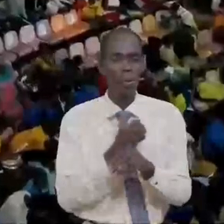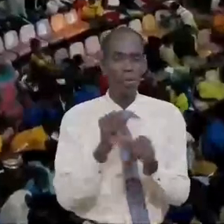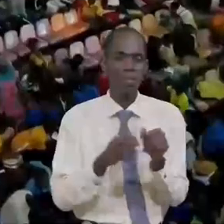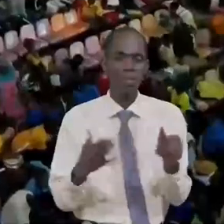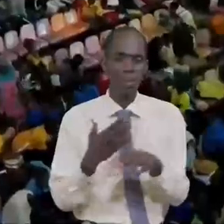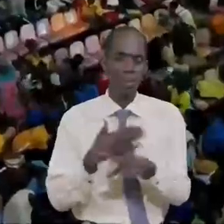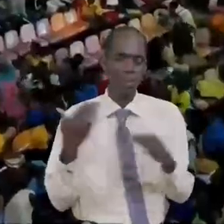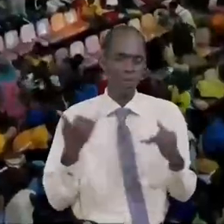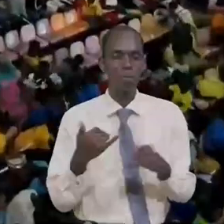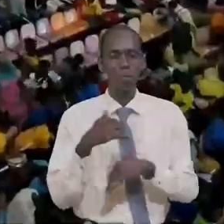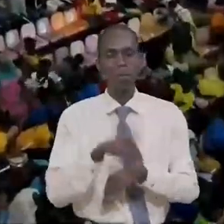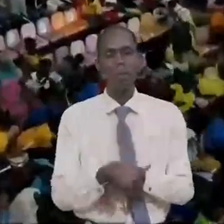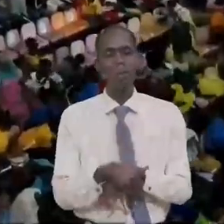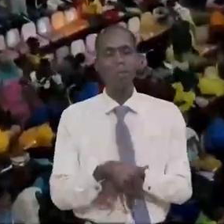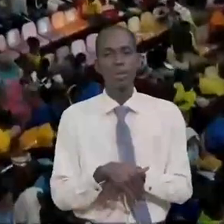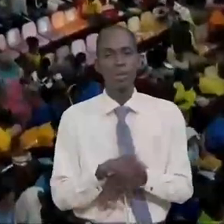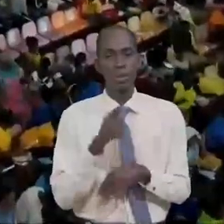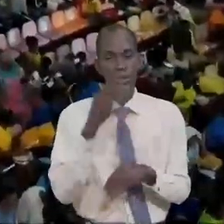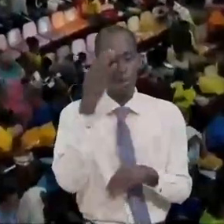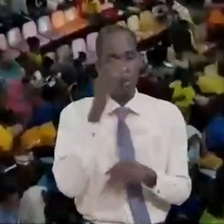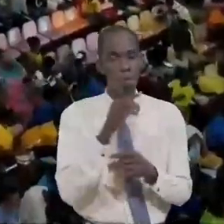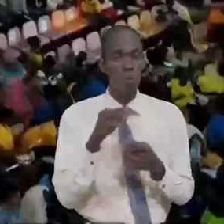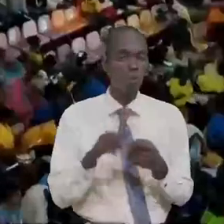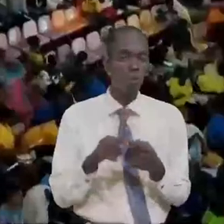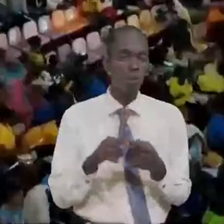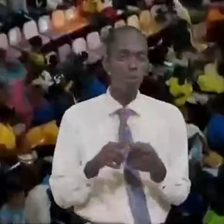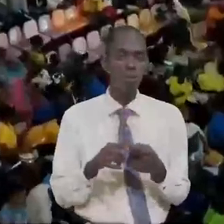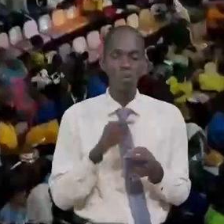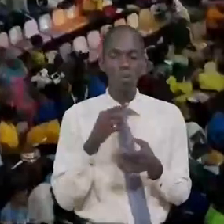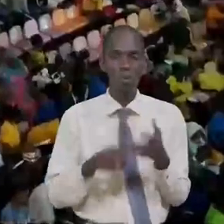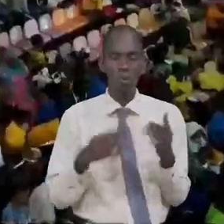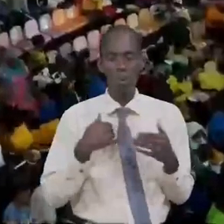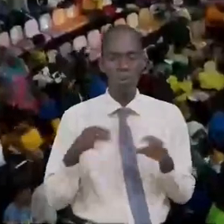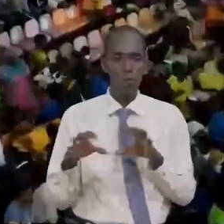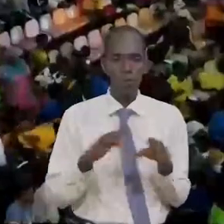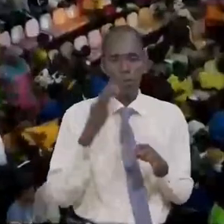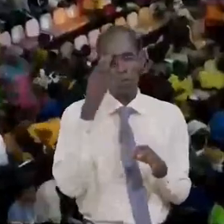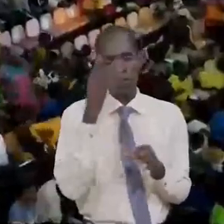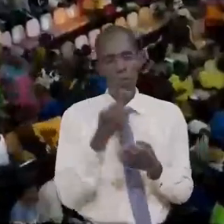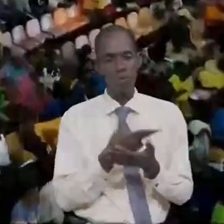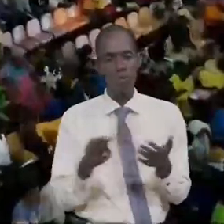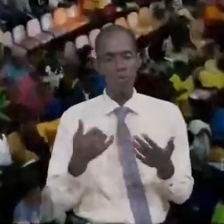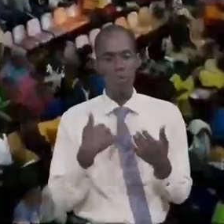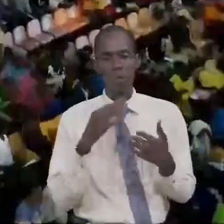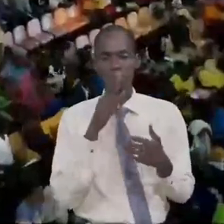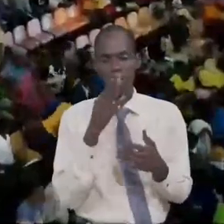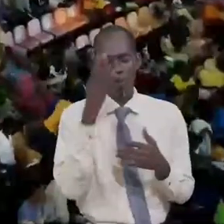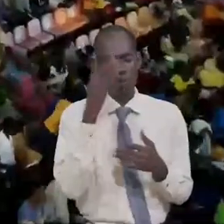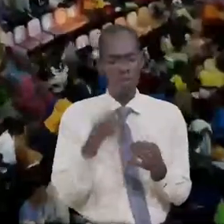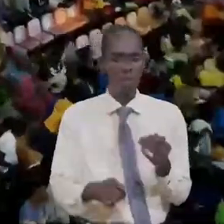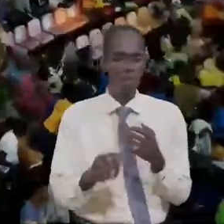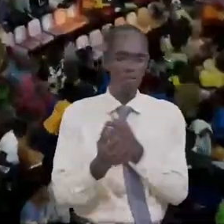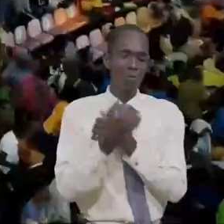main tu sais ce que tu vas faire tu connais les échecs tu connais les défaites de ta vie mais Dieu dit